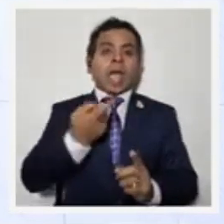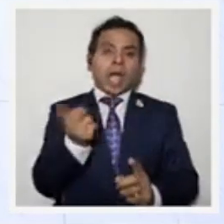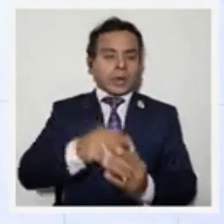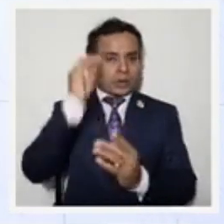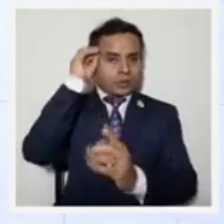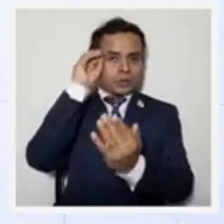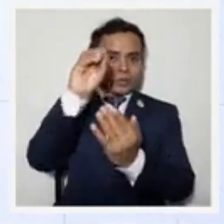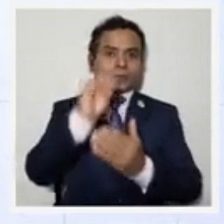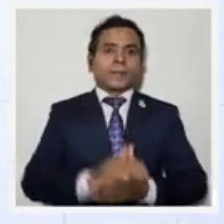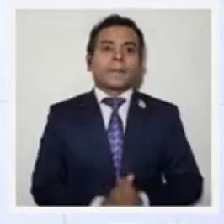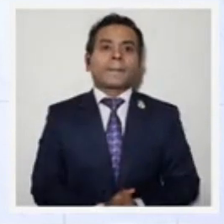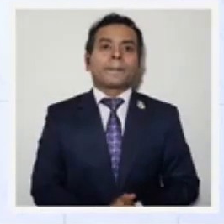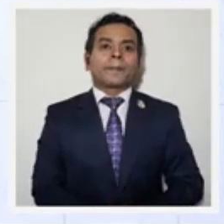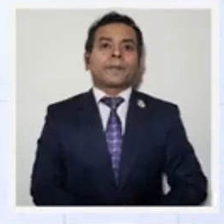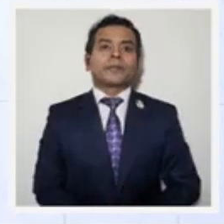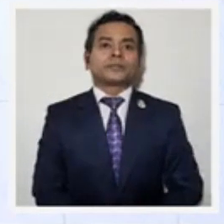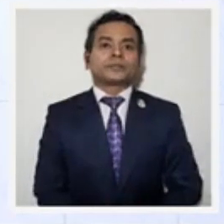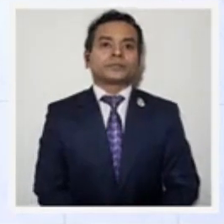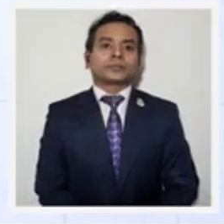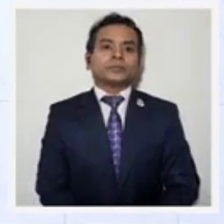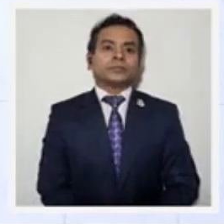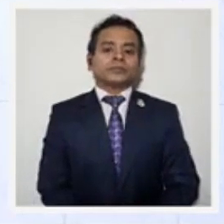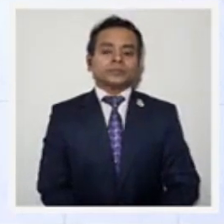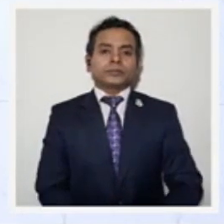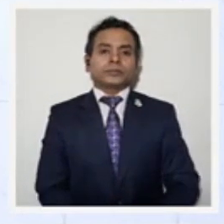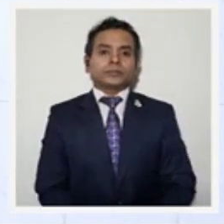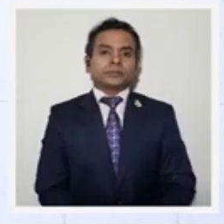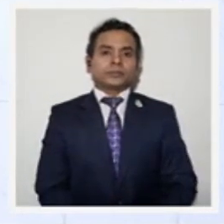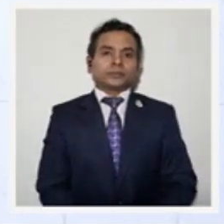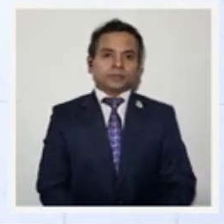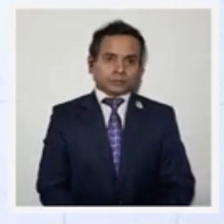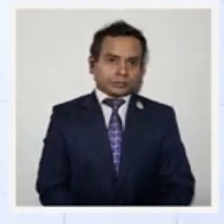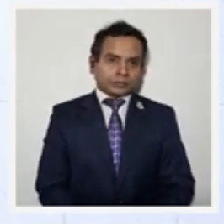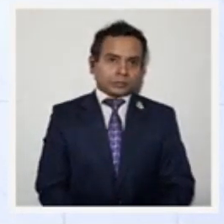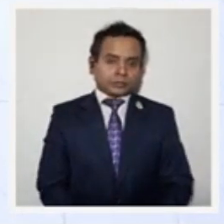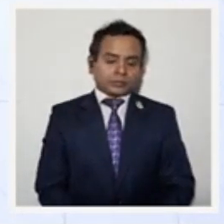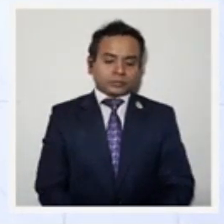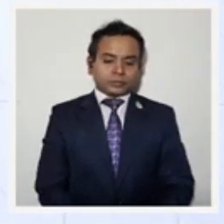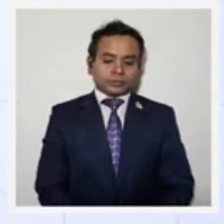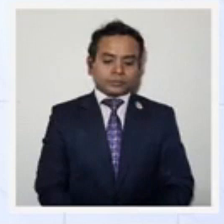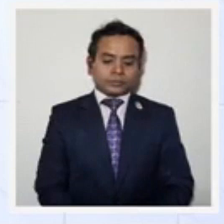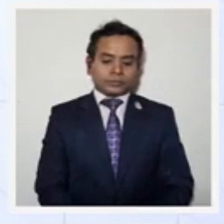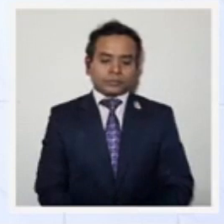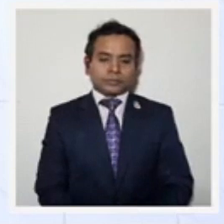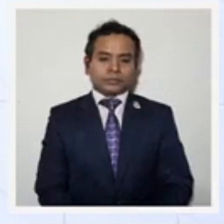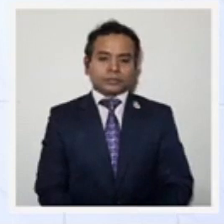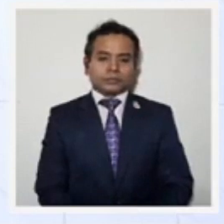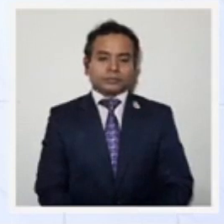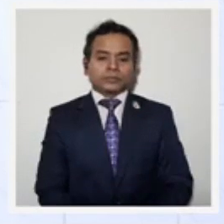আমি গতকাল আমাদের 7 মে যে রিপোর্ট ছিল আক্রান্ত শনাক্ত ব্যক্তি তাদের একটু অ্যানালাইসিস আপনাদের সামনে তুলে ধরতে